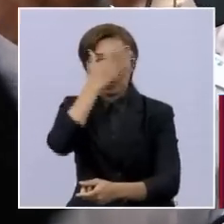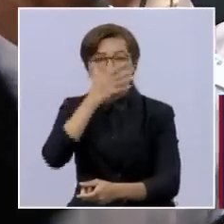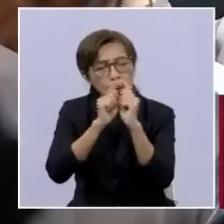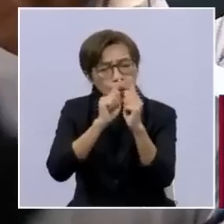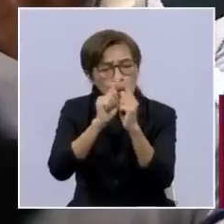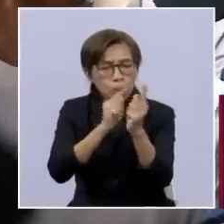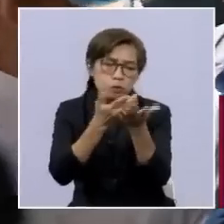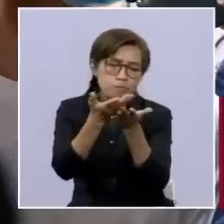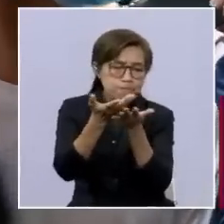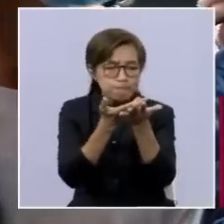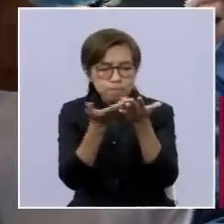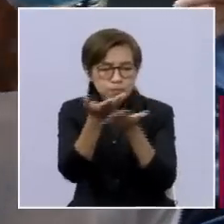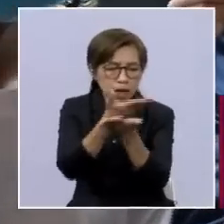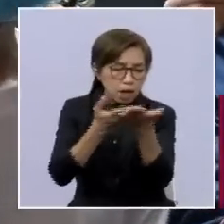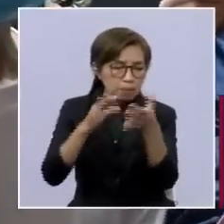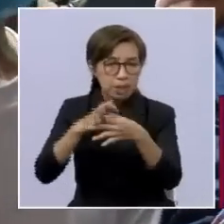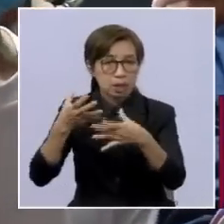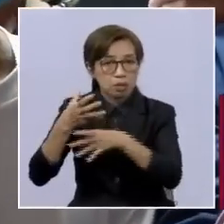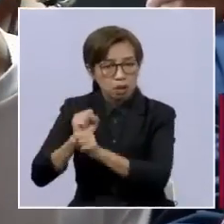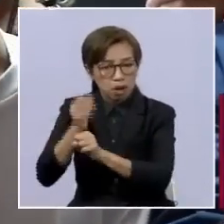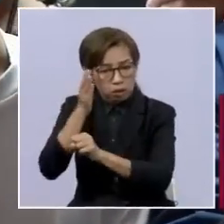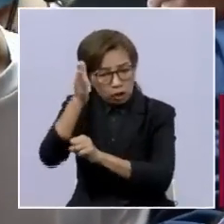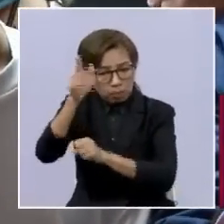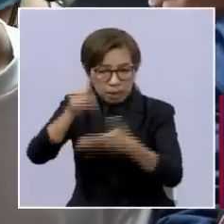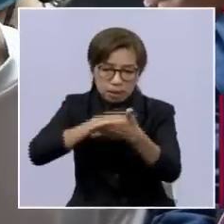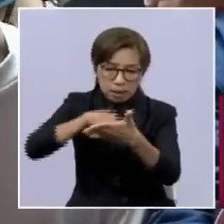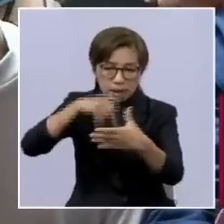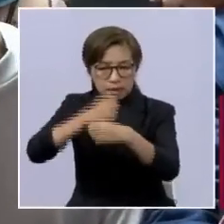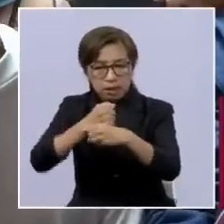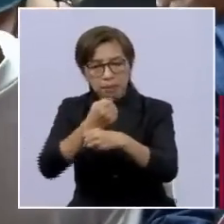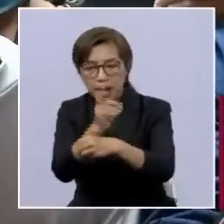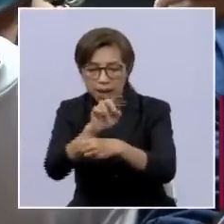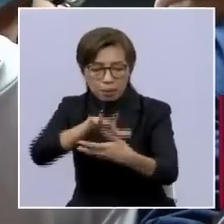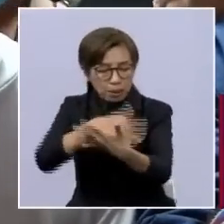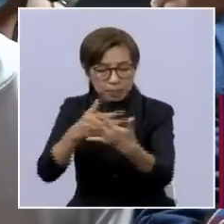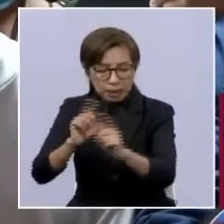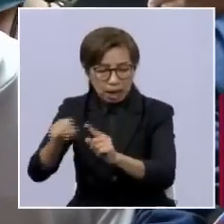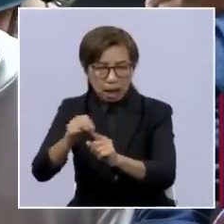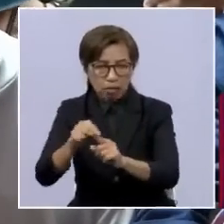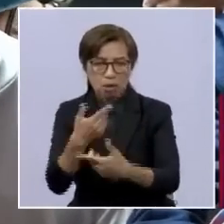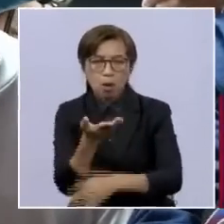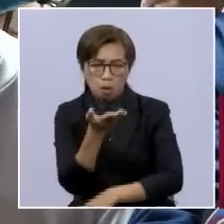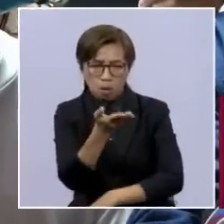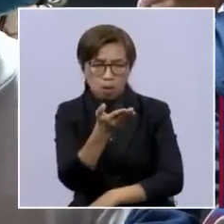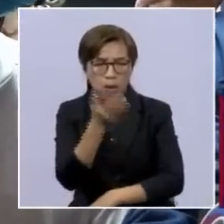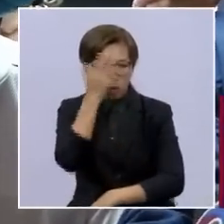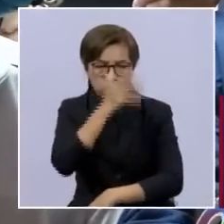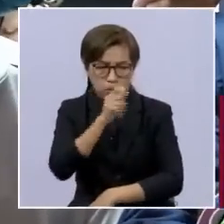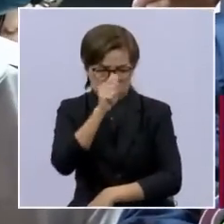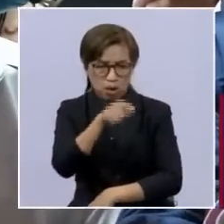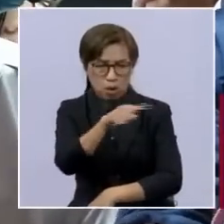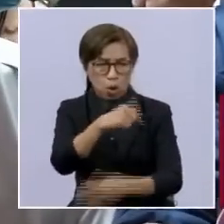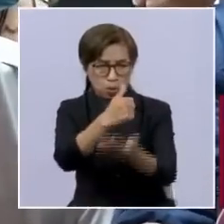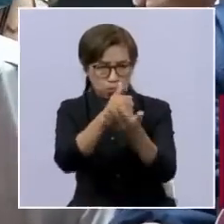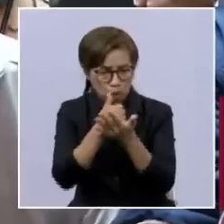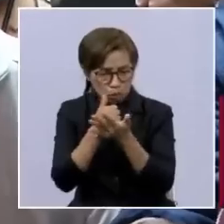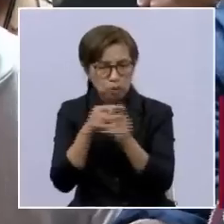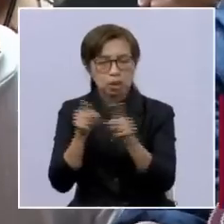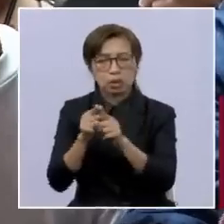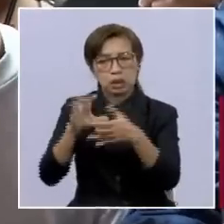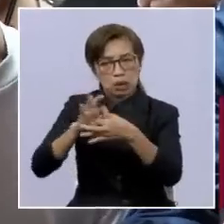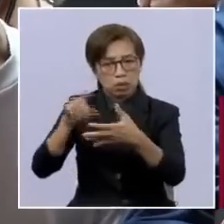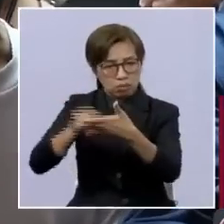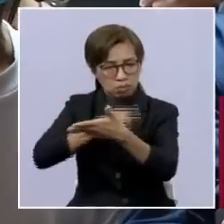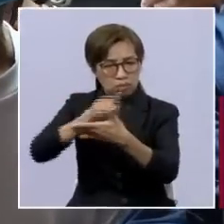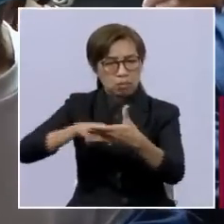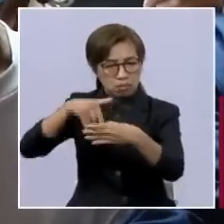กเปลี่ยนทิศทางเลือกตั้งที่จะมาถึงโดยประเด็นสำคัญคือการขอให้คุณอภิสิทธิ์กลับมานำทัพสู้เลือกตั้งแล้วก็มาช่วยกู้พรร